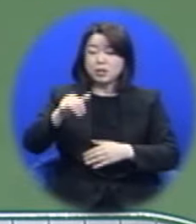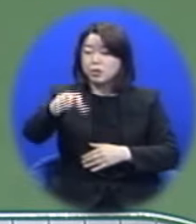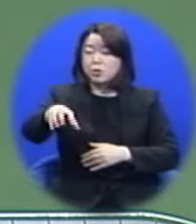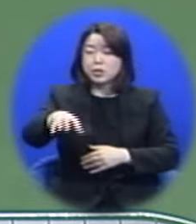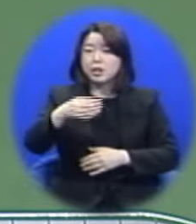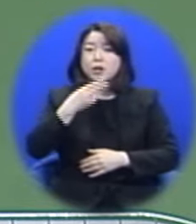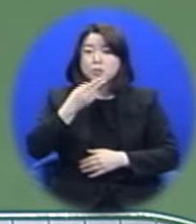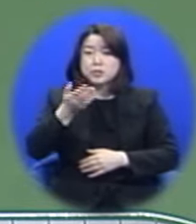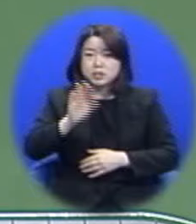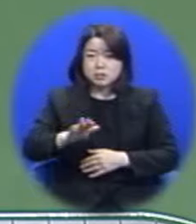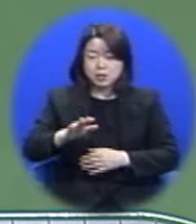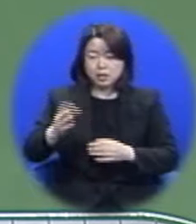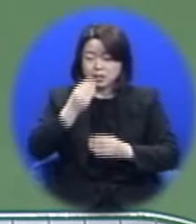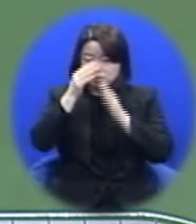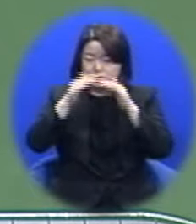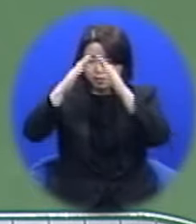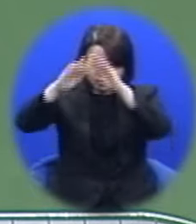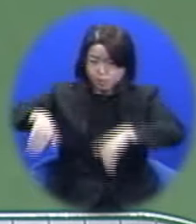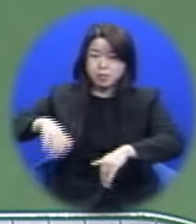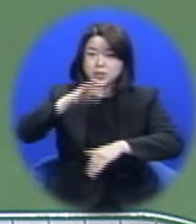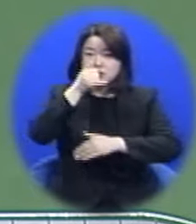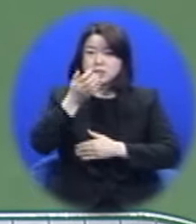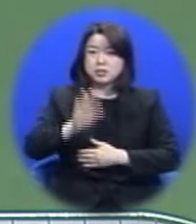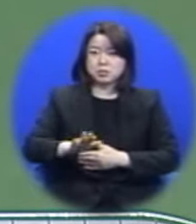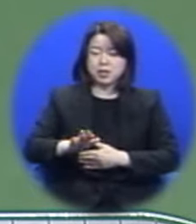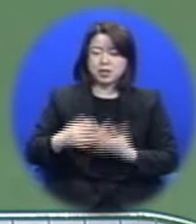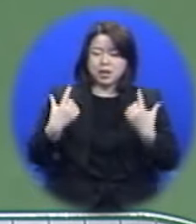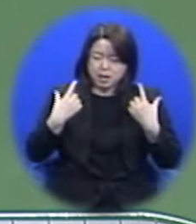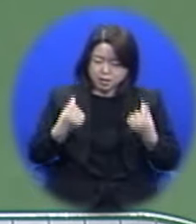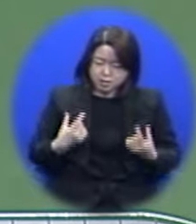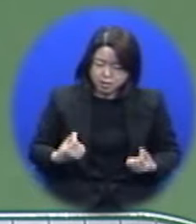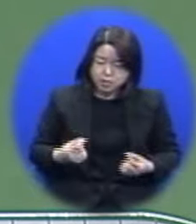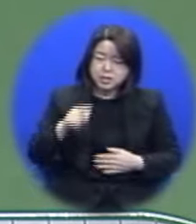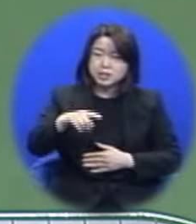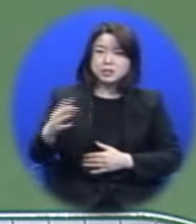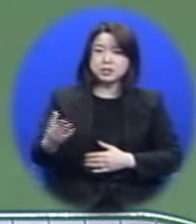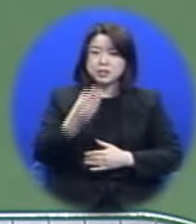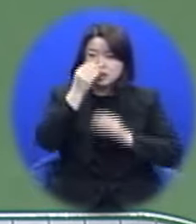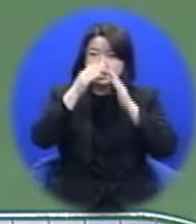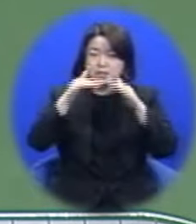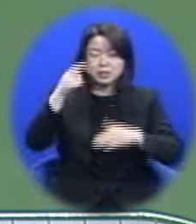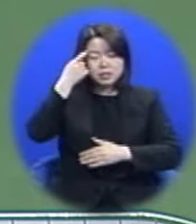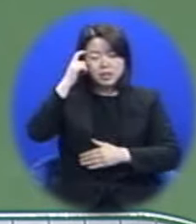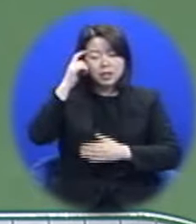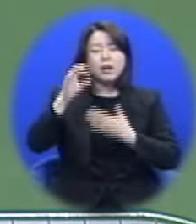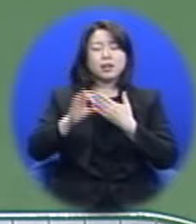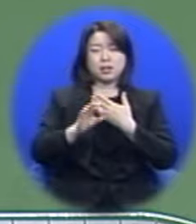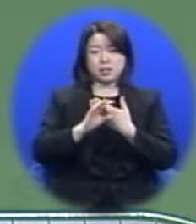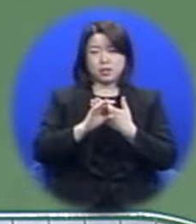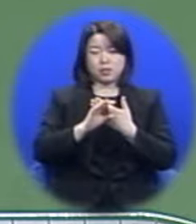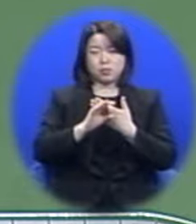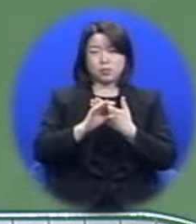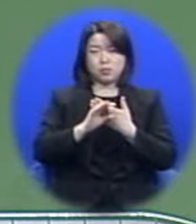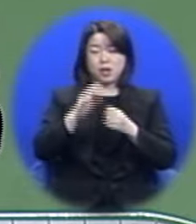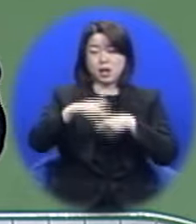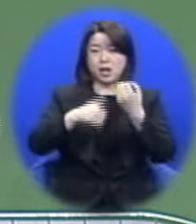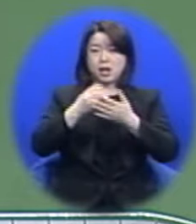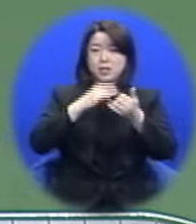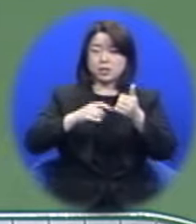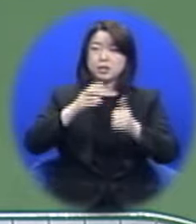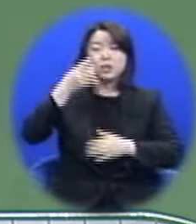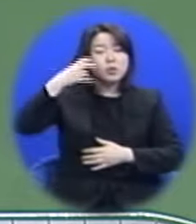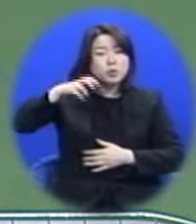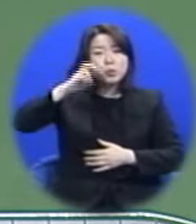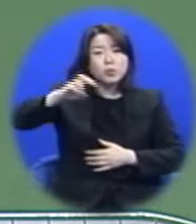무너졌지만 그들은 여전히 그 성전을 생각하면서 하나님께 노래했어요. 자기들이